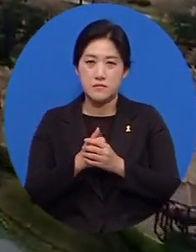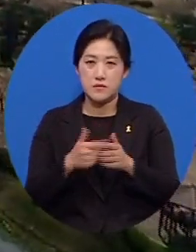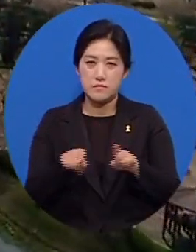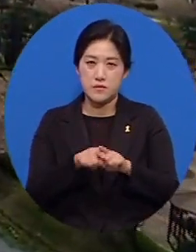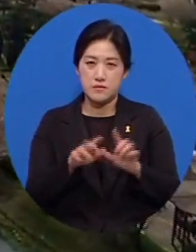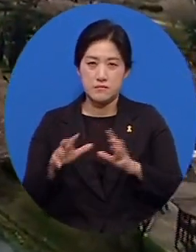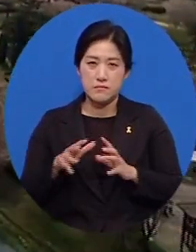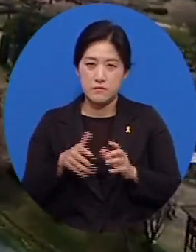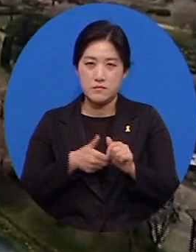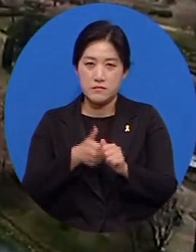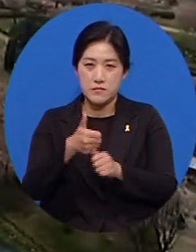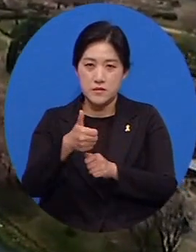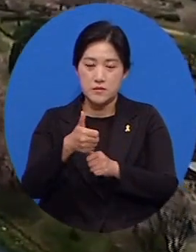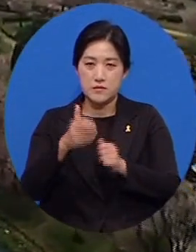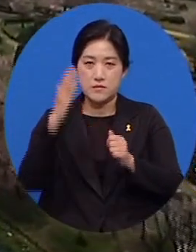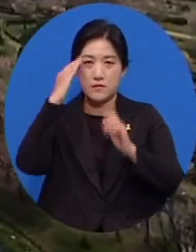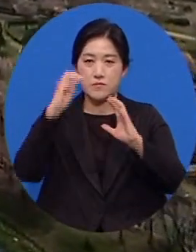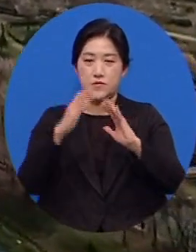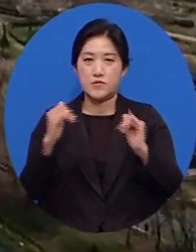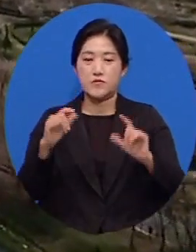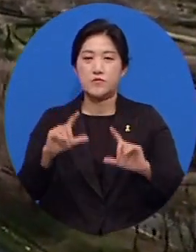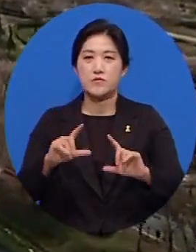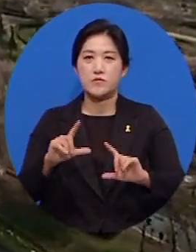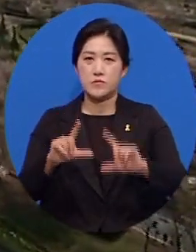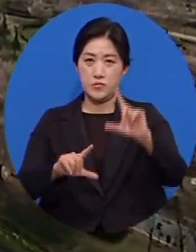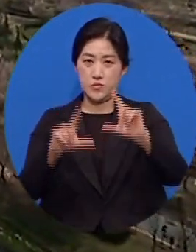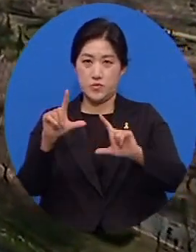우리 대한민국 국민들을 봅니다.